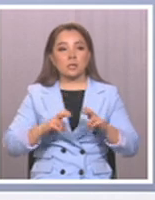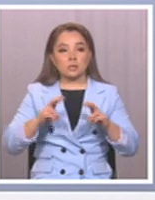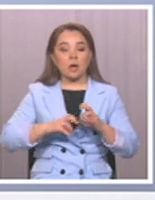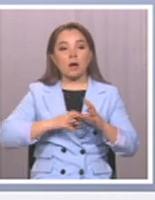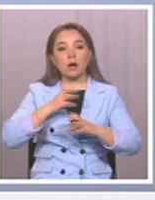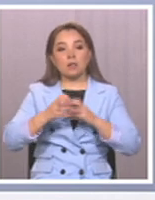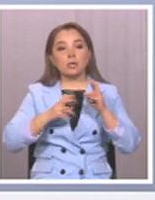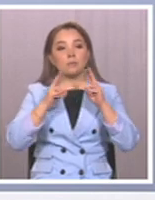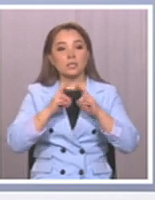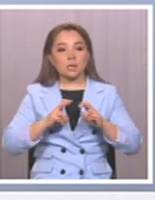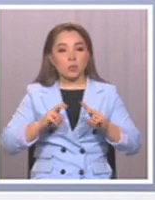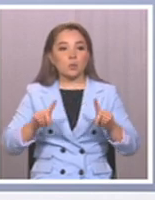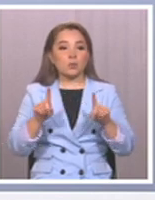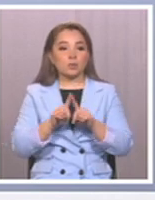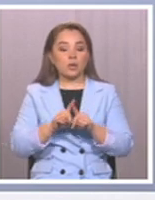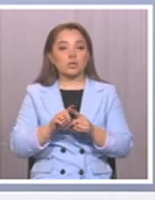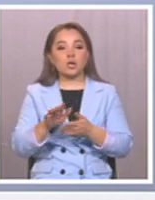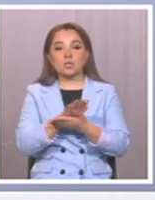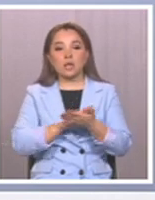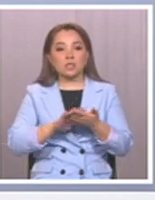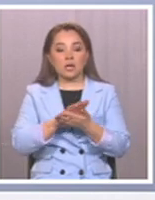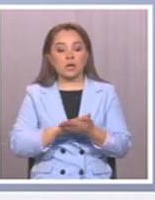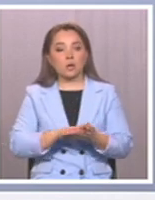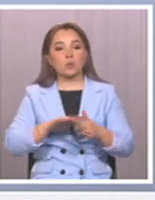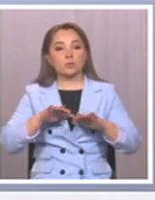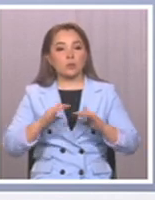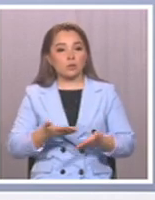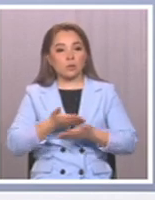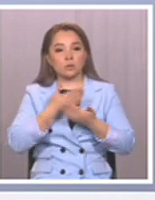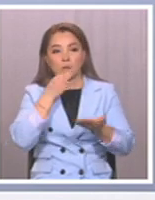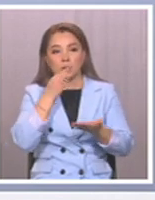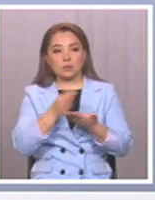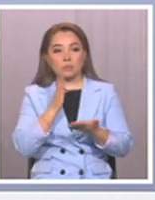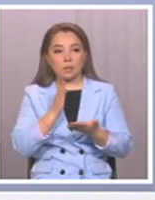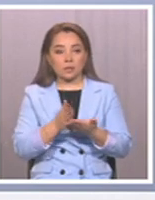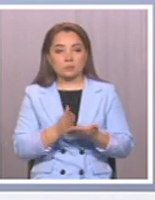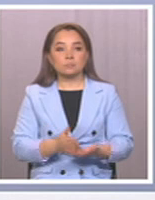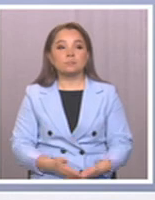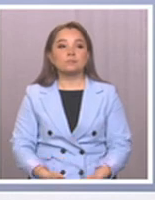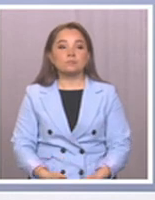әлемді зерттеуден еш жалықпаған еді.